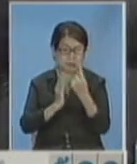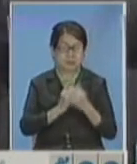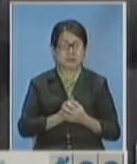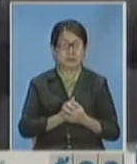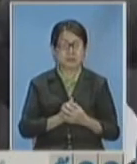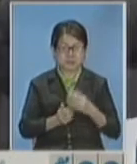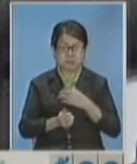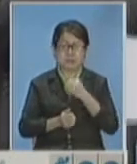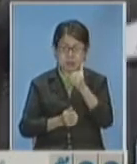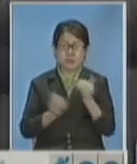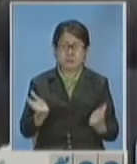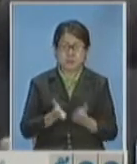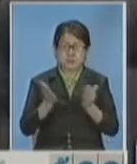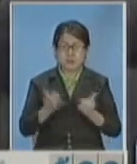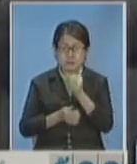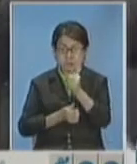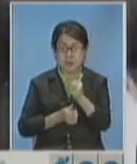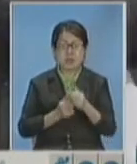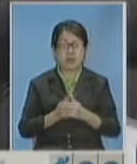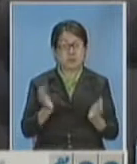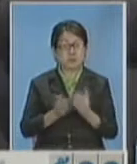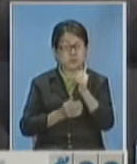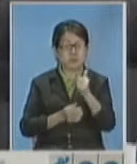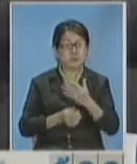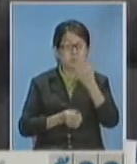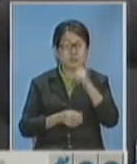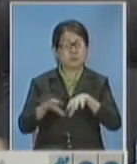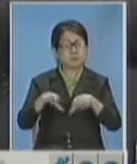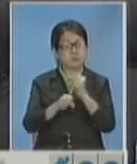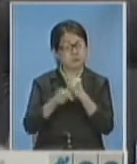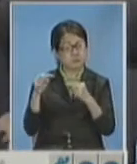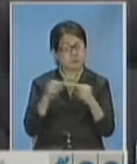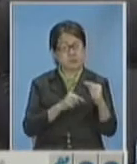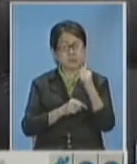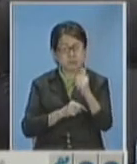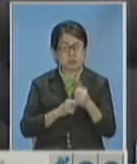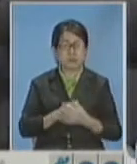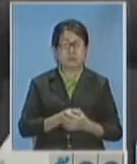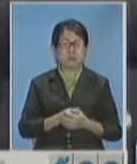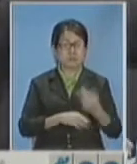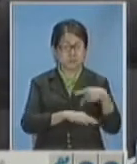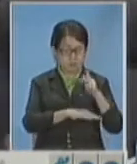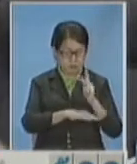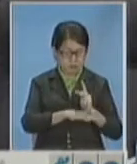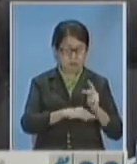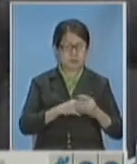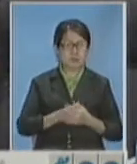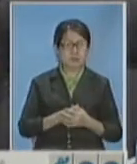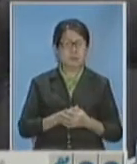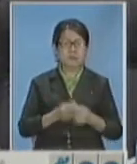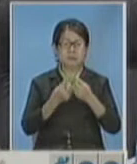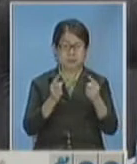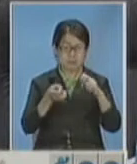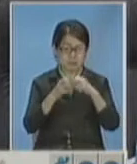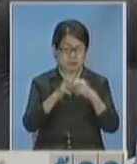ฉันให้การสนับสนุนนะคะแล้วก็สนับสนุนที่จะให้ดำเนินการในเรื่องนี้ด้วยท่านประธานคะแต่ว่า